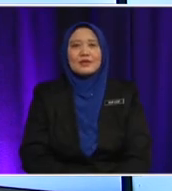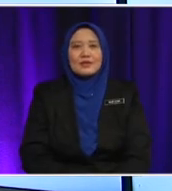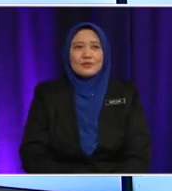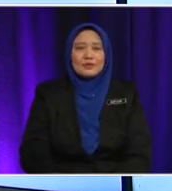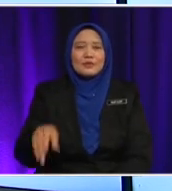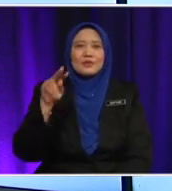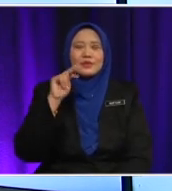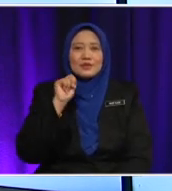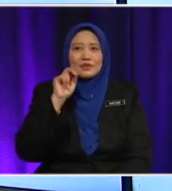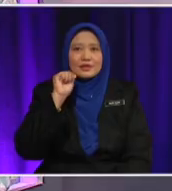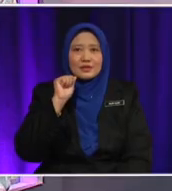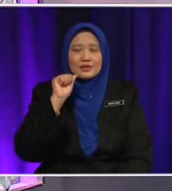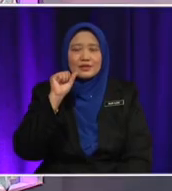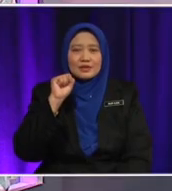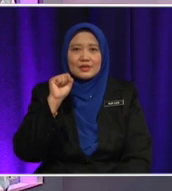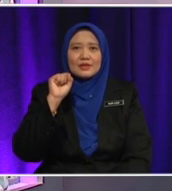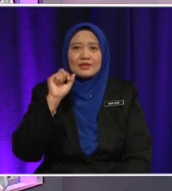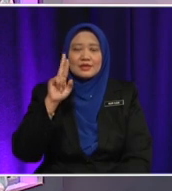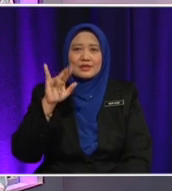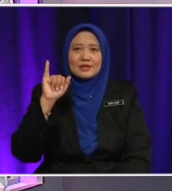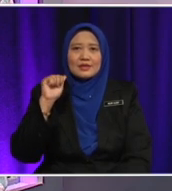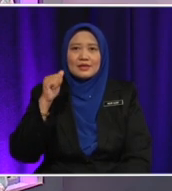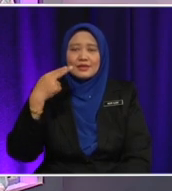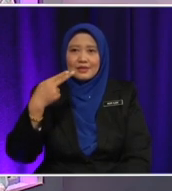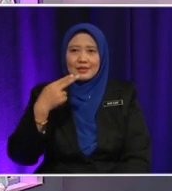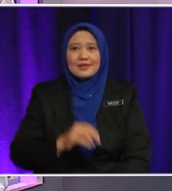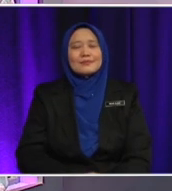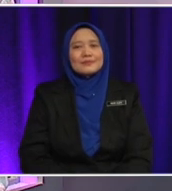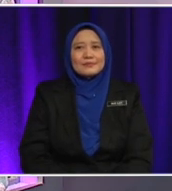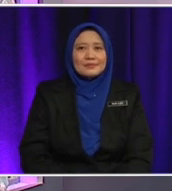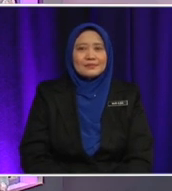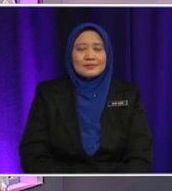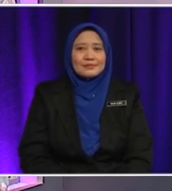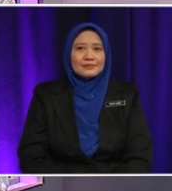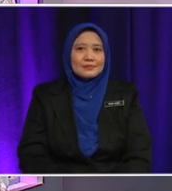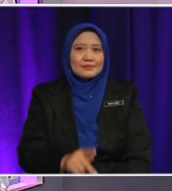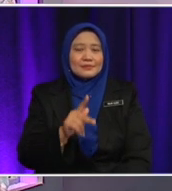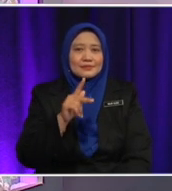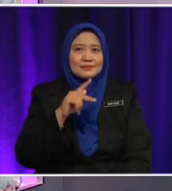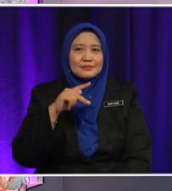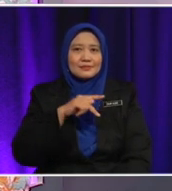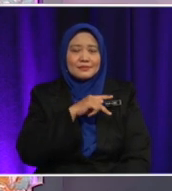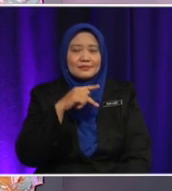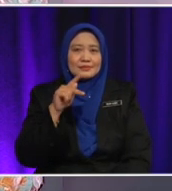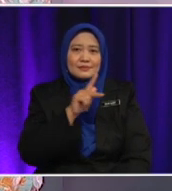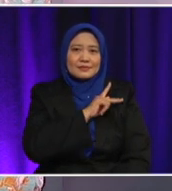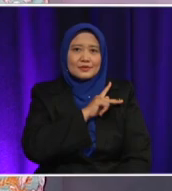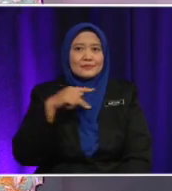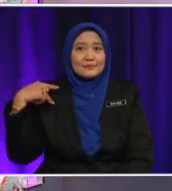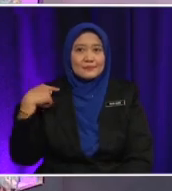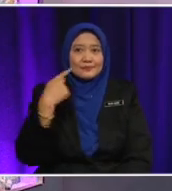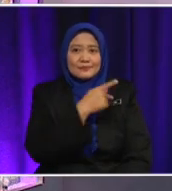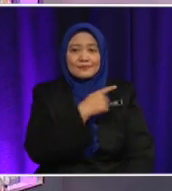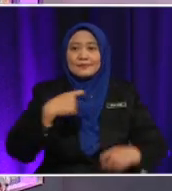cekgu nazriah Sudin merupakan ketua panitia pengajian kejurutraan elektrik dan elektronik dari sekolah